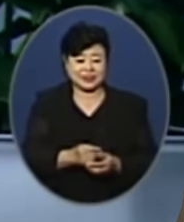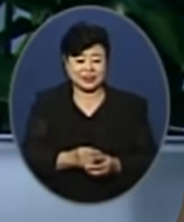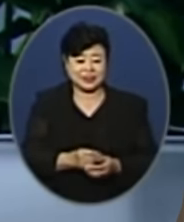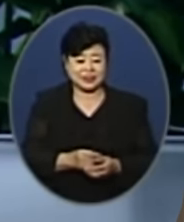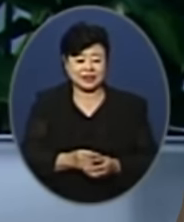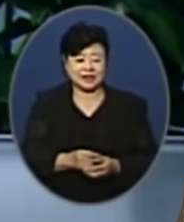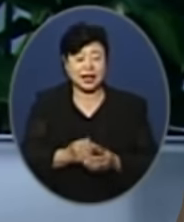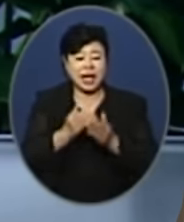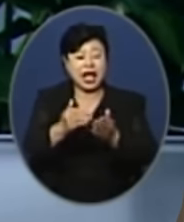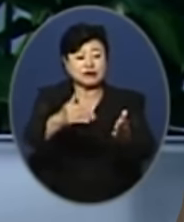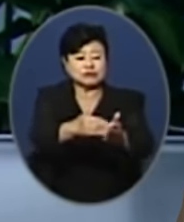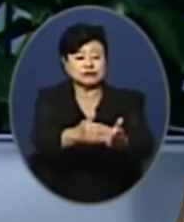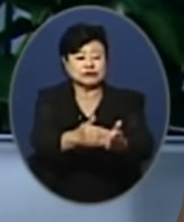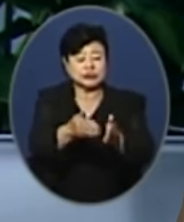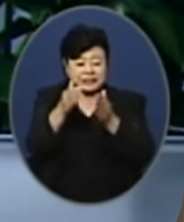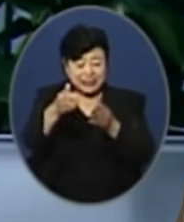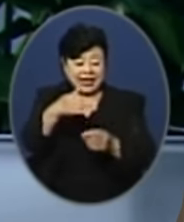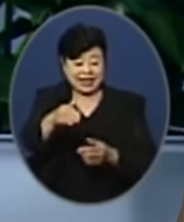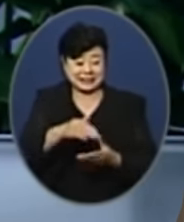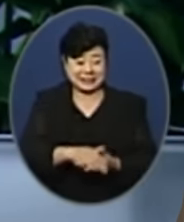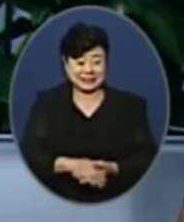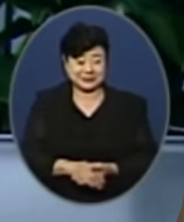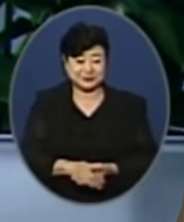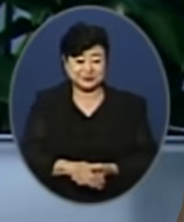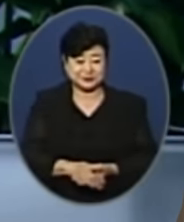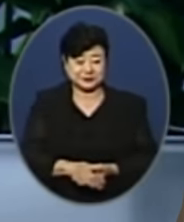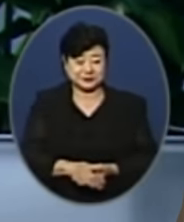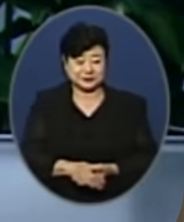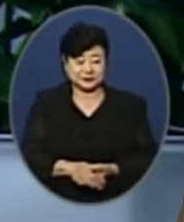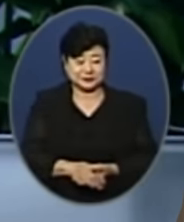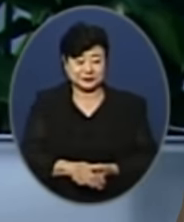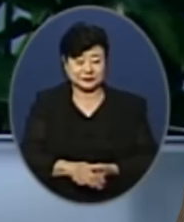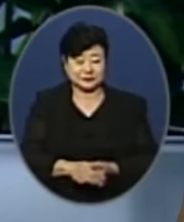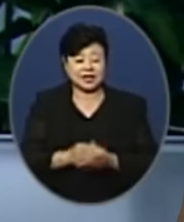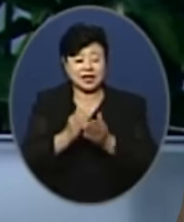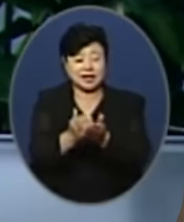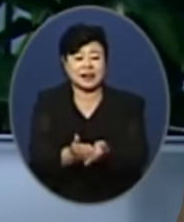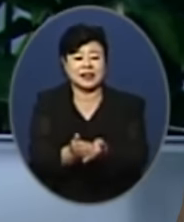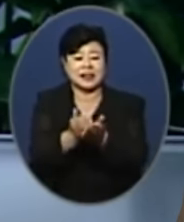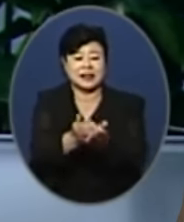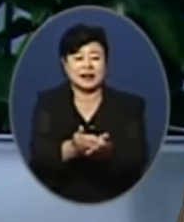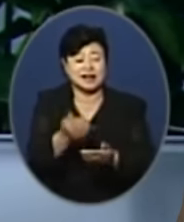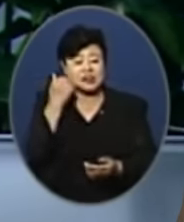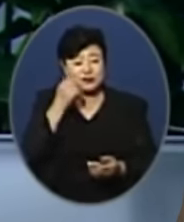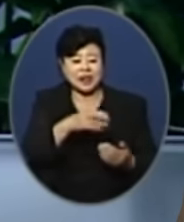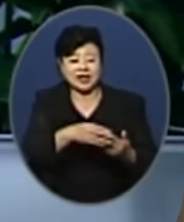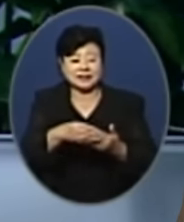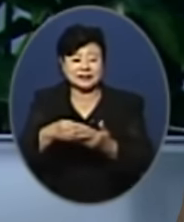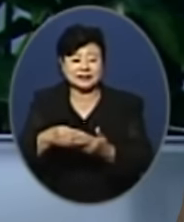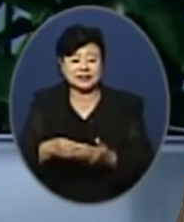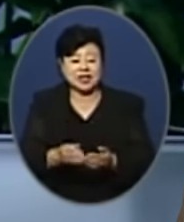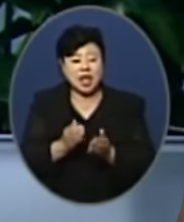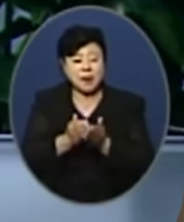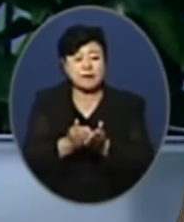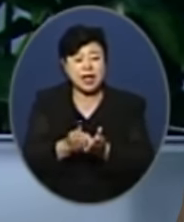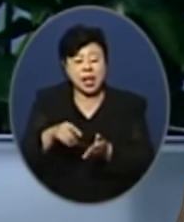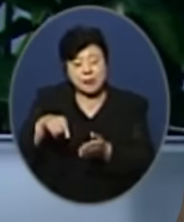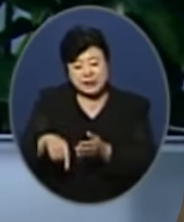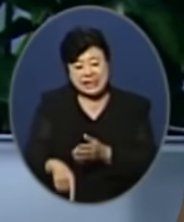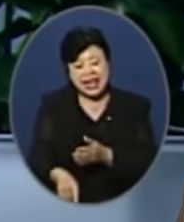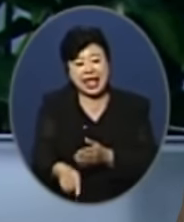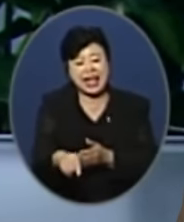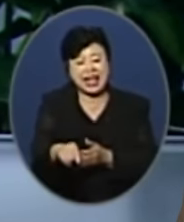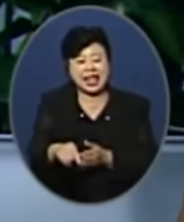항구를 향해서 가는데 누가 그 항구에 가도록 만들어주냐, 배 밑에 눈에 안 보이는 곳에